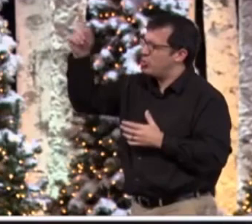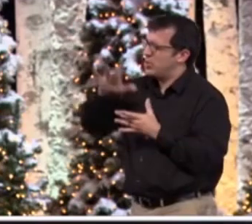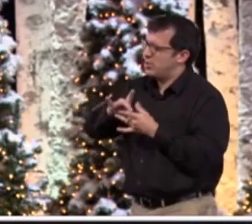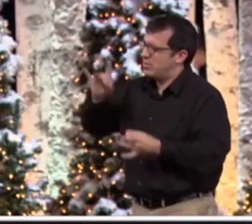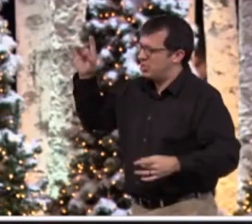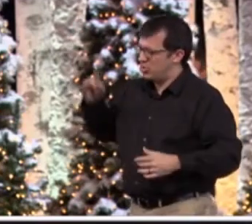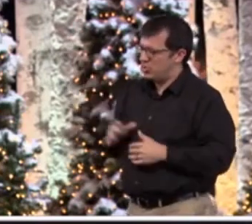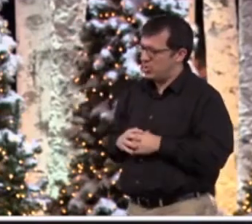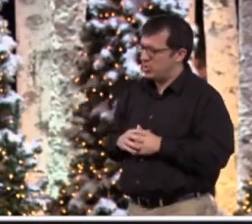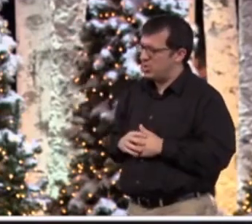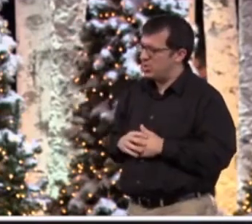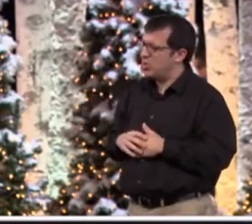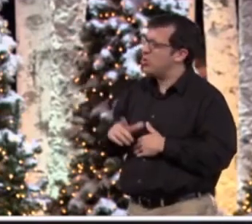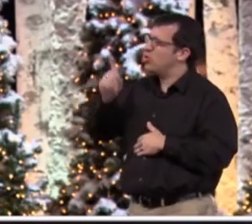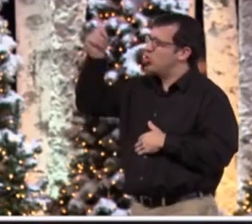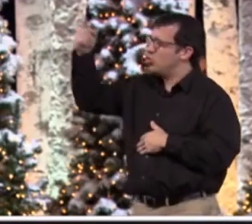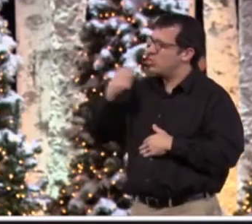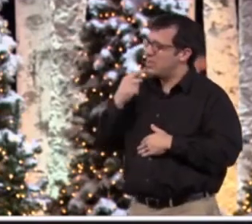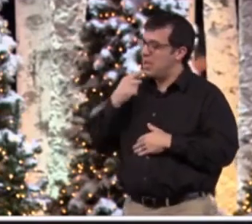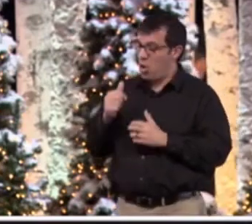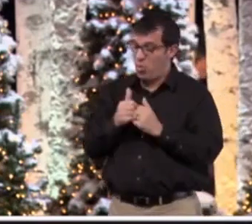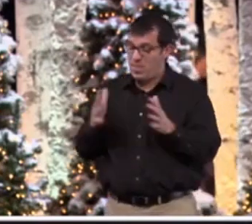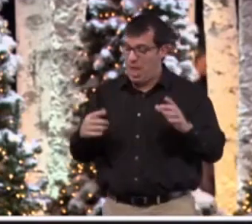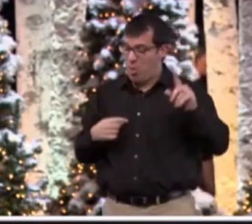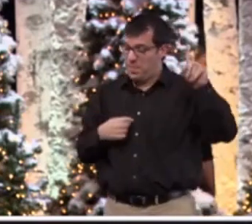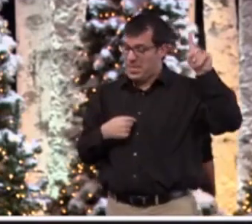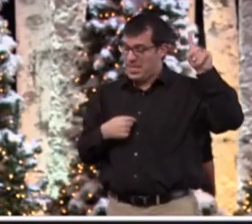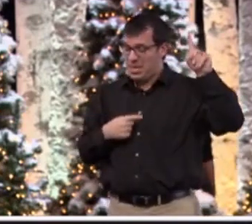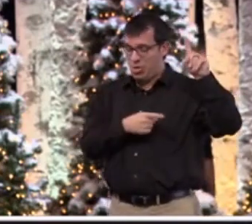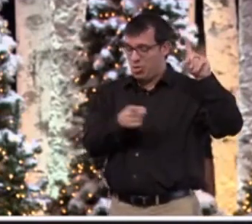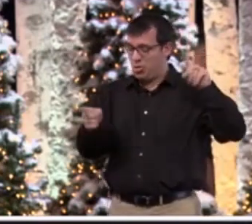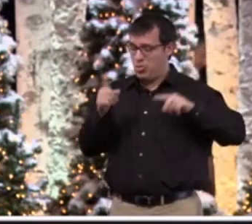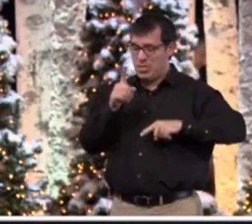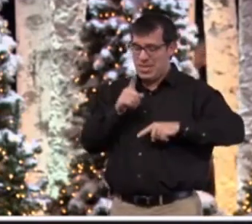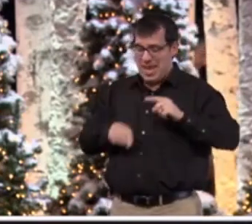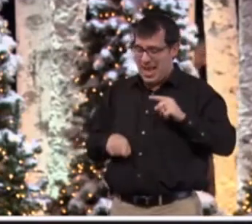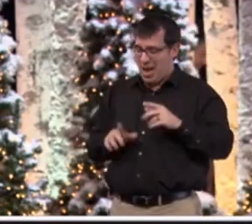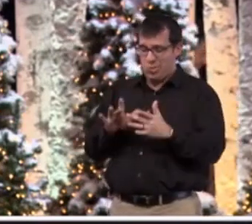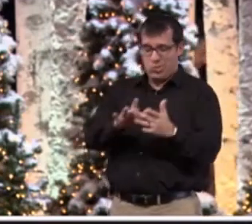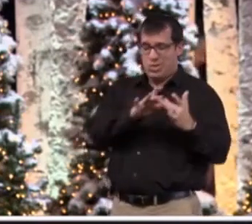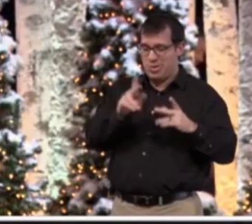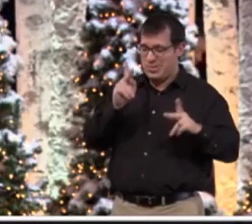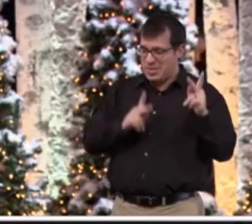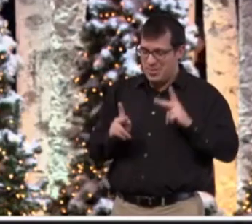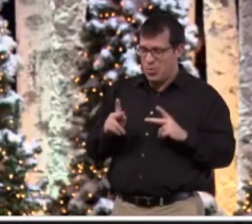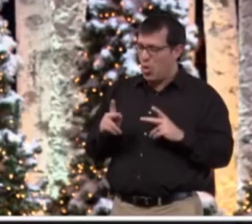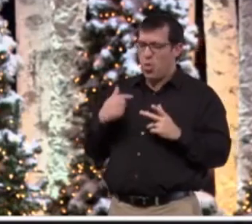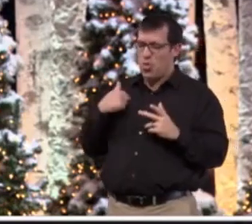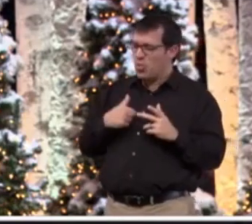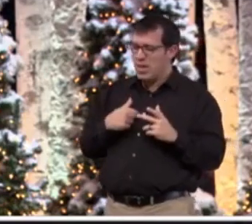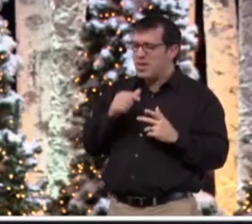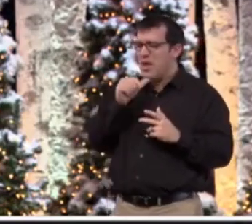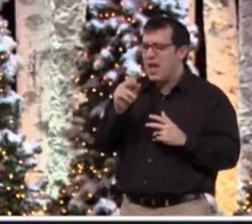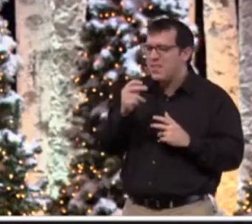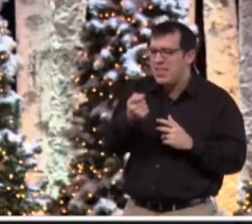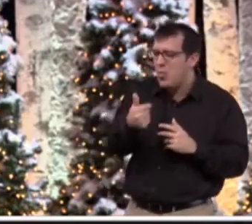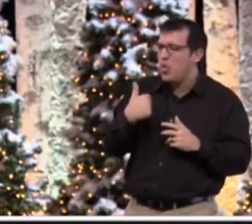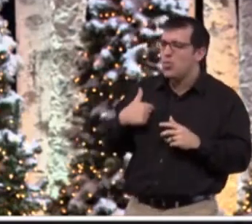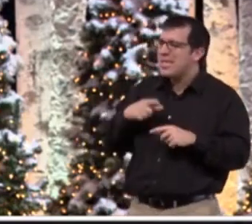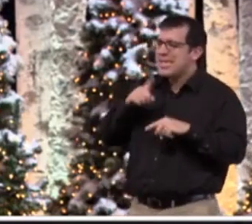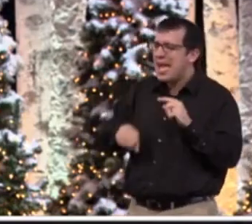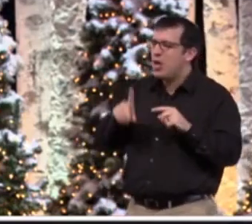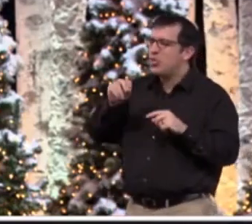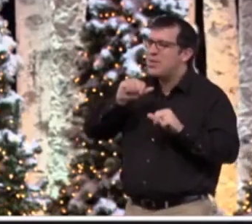नमुना दिनुभयो, पवित्र आत्मा, यो काम हामी तपाईँ बिना गर्न सक्दैनौ भनी म भन्न चाहन्छु। तपाईँले नै म